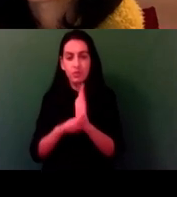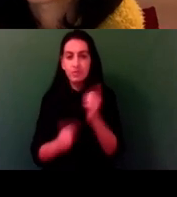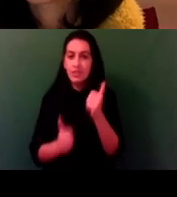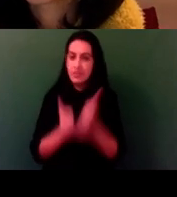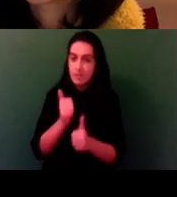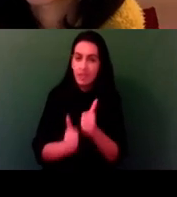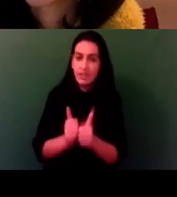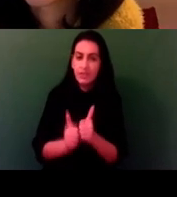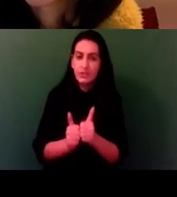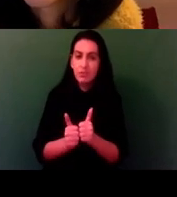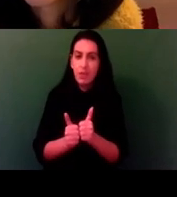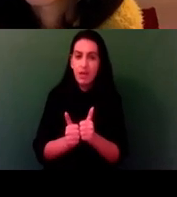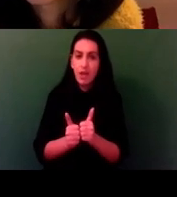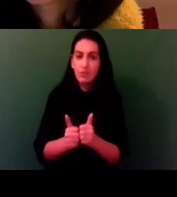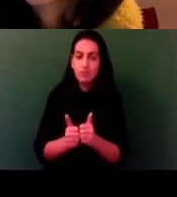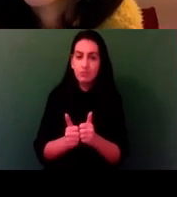tasarlanabilir demiş.